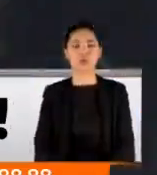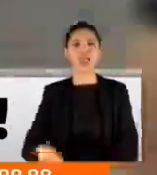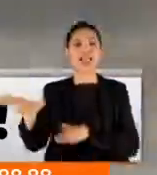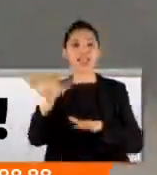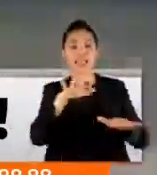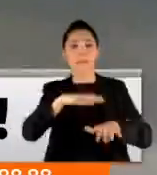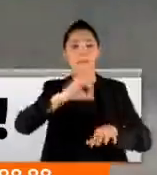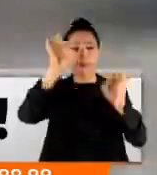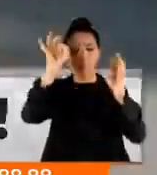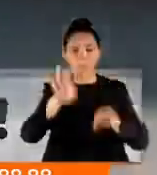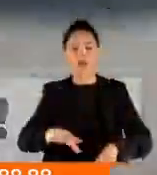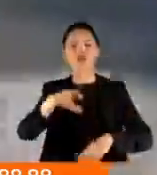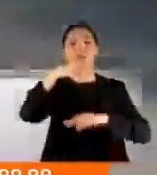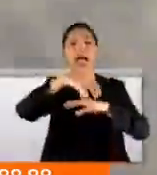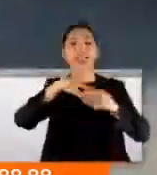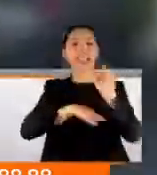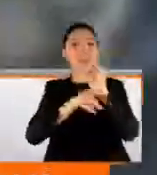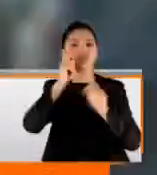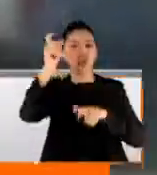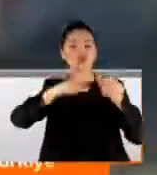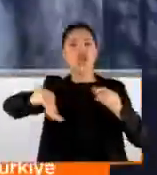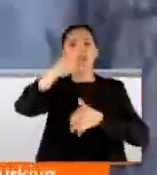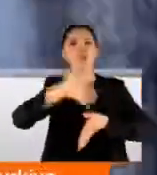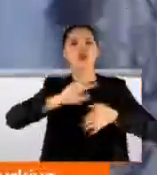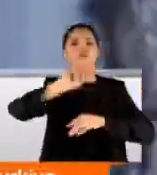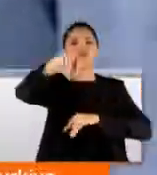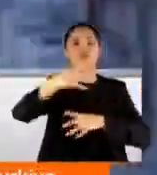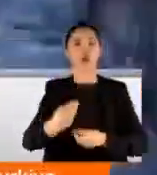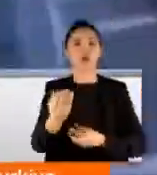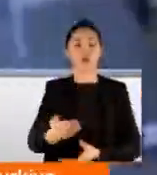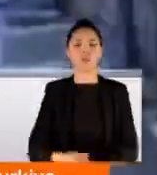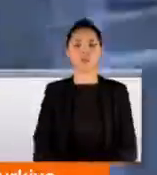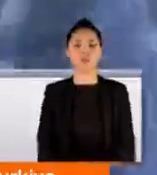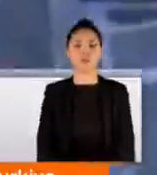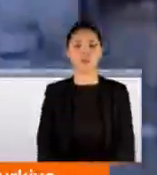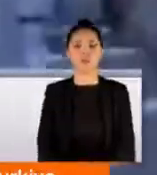Sarsıntının başlamasıyla ada sakinleri kendini sokağa attı.